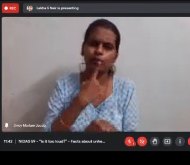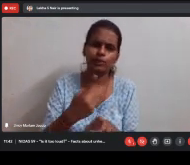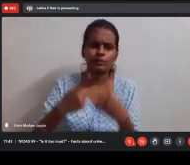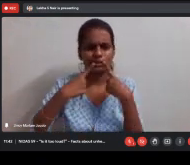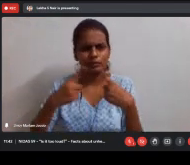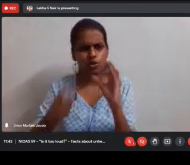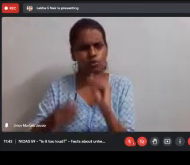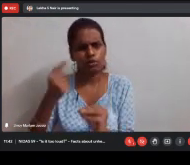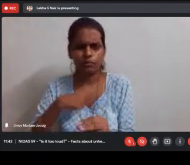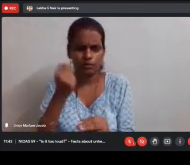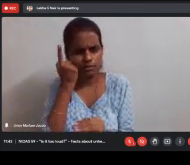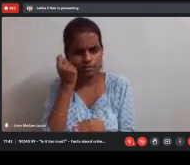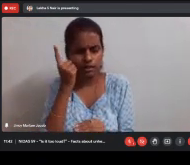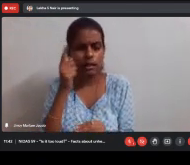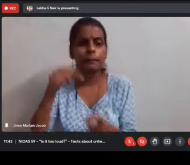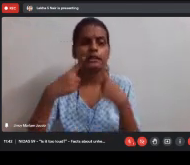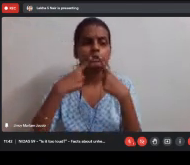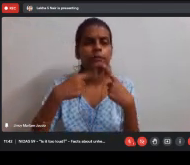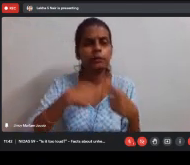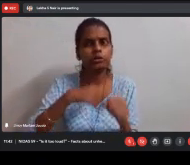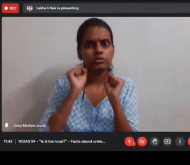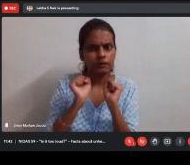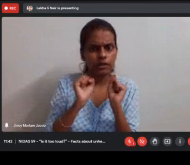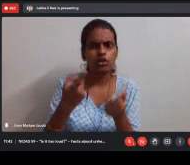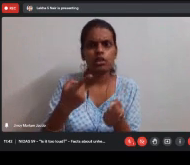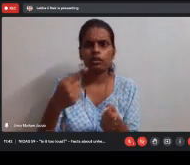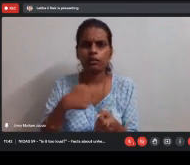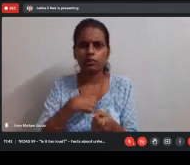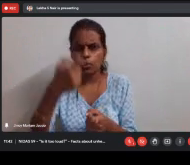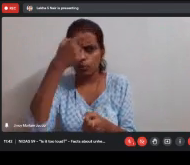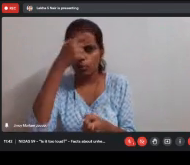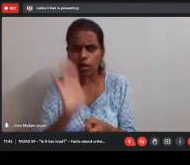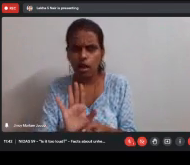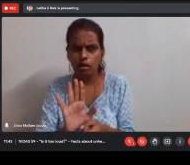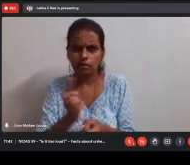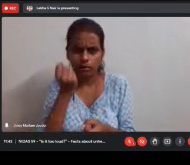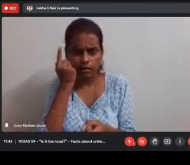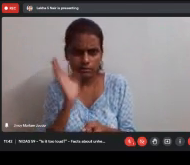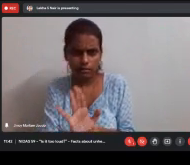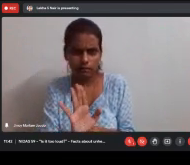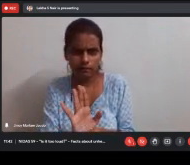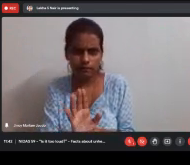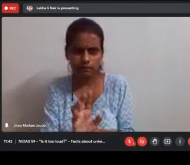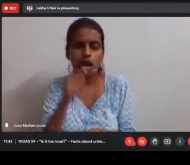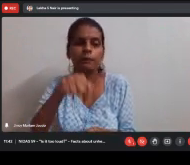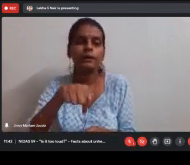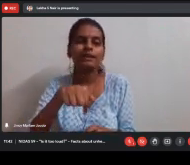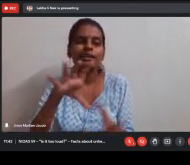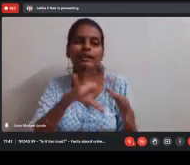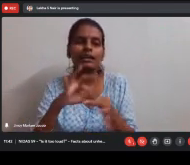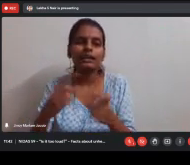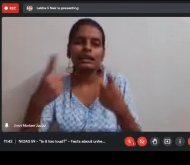എന്താന്ന് വെച്ച് കഴിഞ്ഞാൽ ശബ്ദവും അതിന്റെ ഉറവിടങ്ങളും തിരിച്ചറിയുക എന്നതാണ്. അതായത് ഏതൊക്കെ തരത്തിലുള്ള ശബ്ദങ്ങളാണ്, ഇപ്പൊ നമ്മൾ